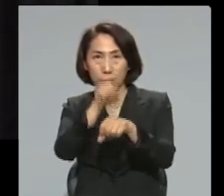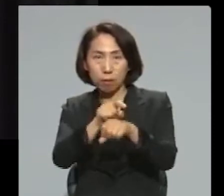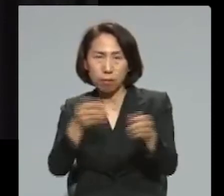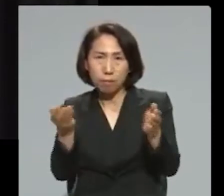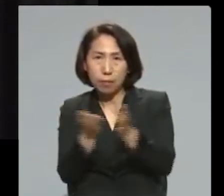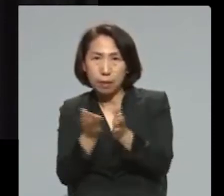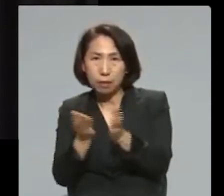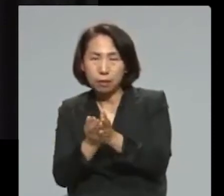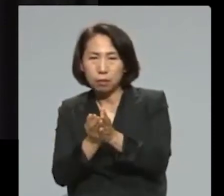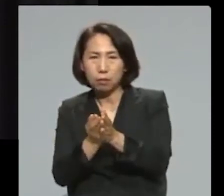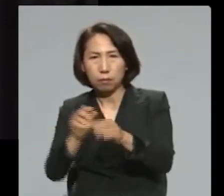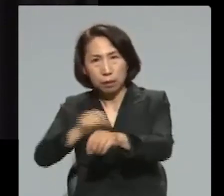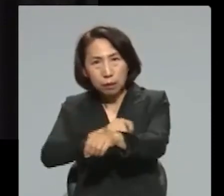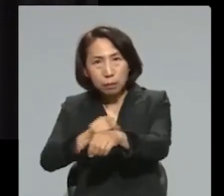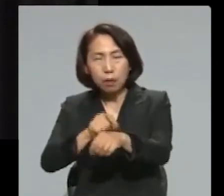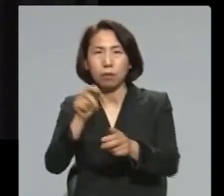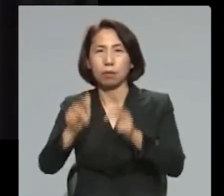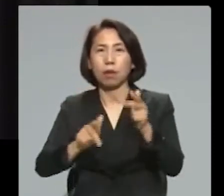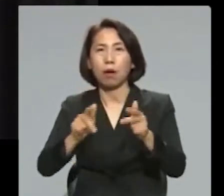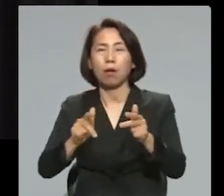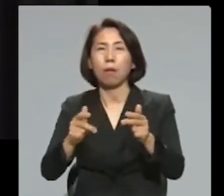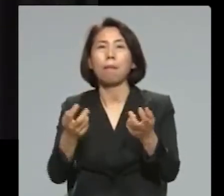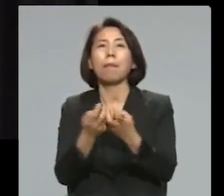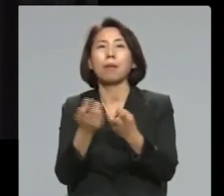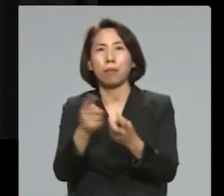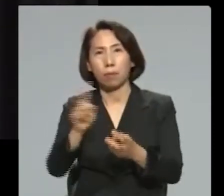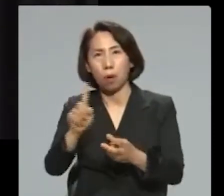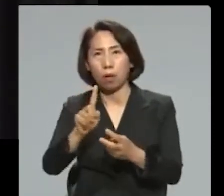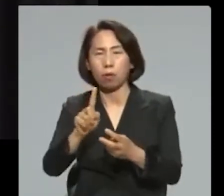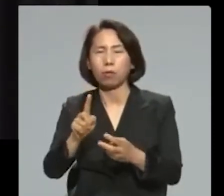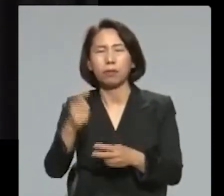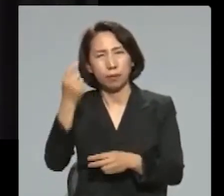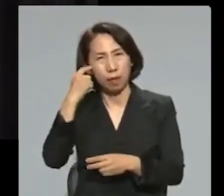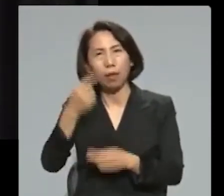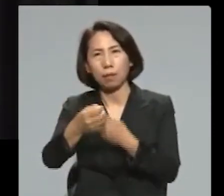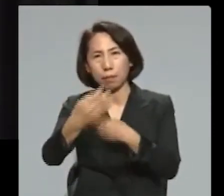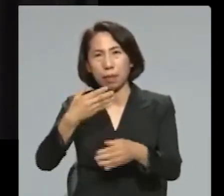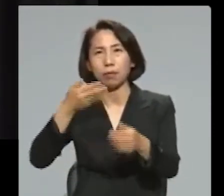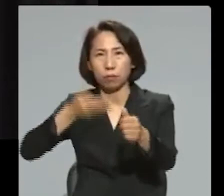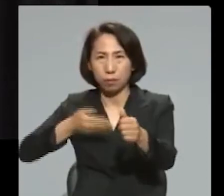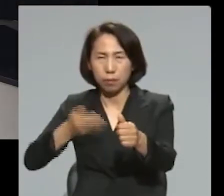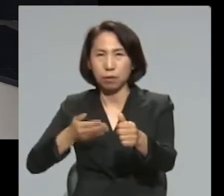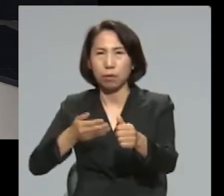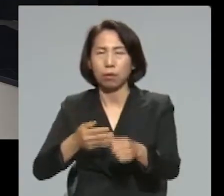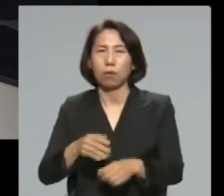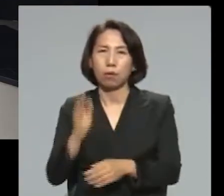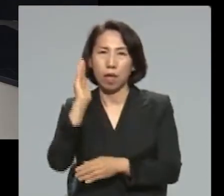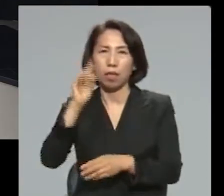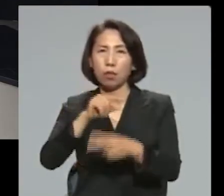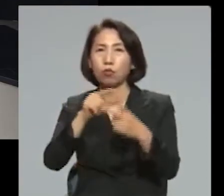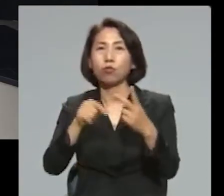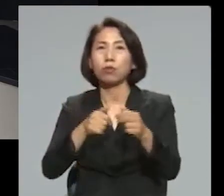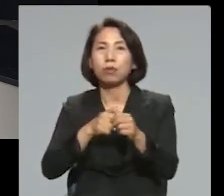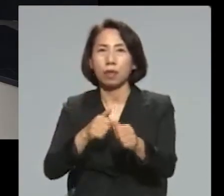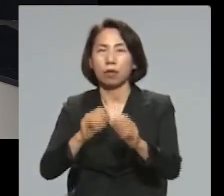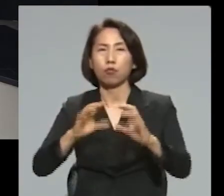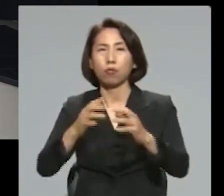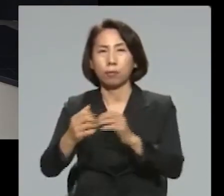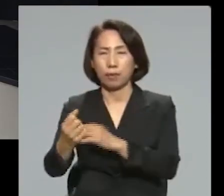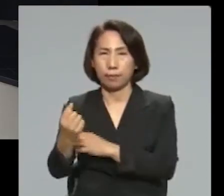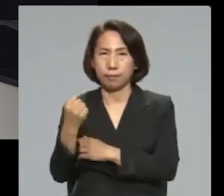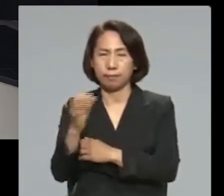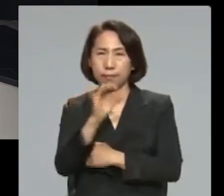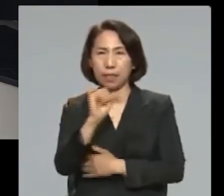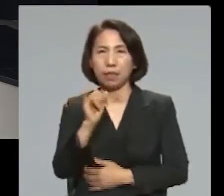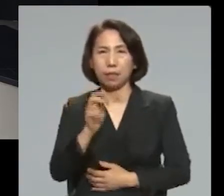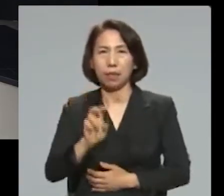산업을 성장시키기 위한 방안은 무엇인지 후보들의 견해를 말씀해 주시기 바랍니다. 발언 순서에 따라서 국민의힘 이남철